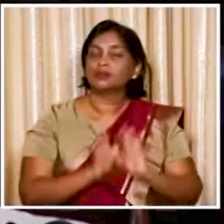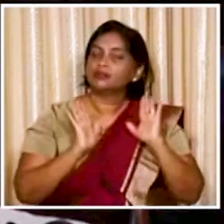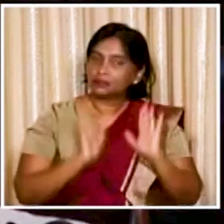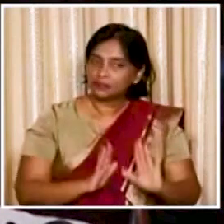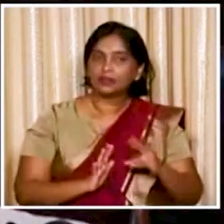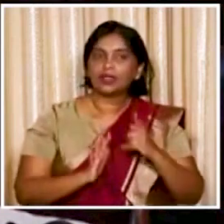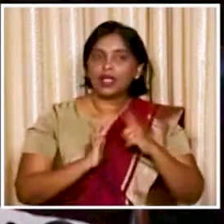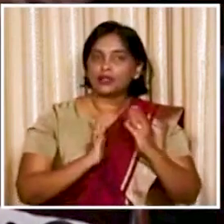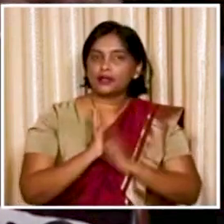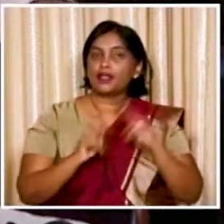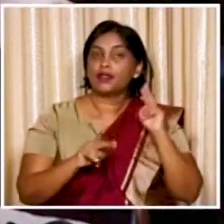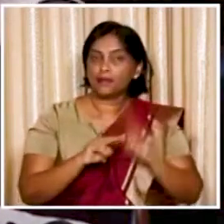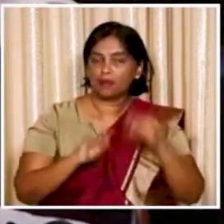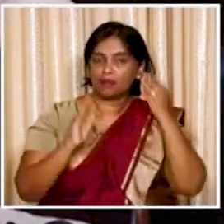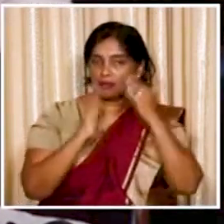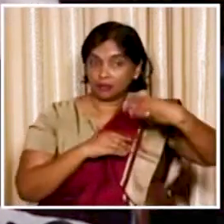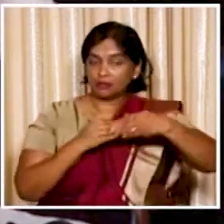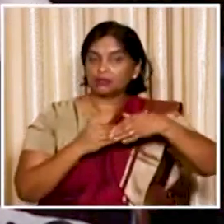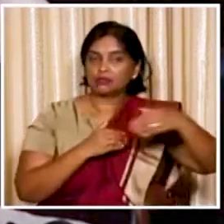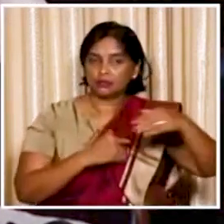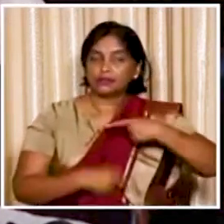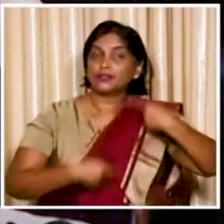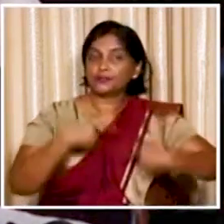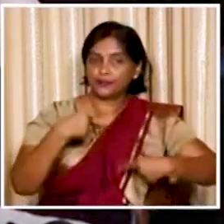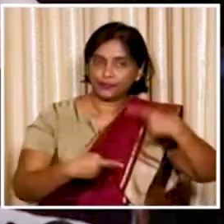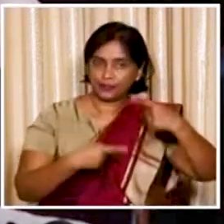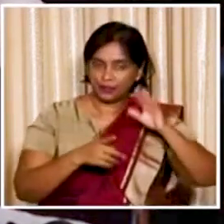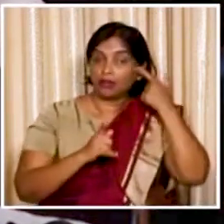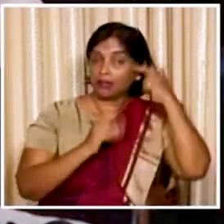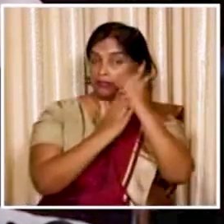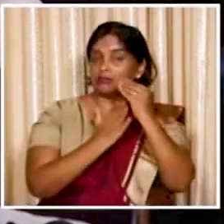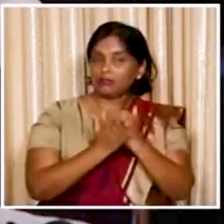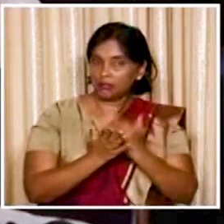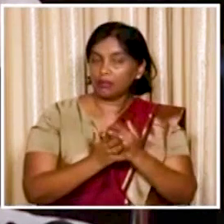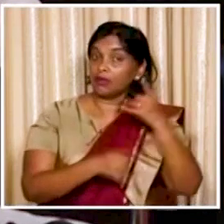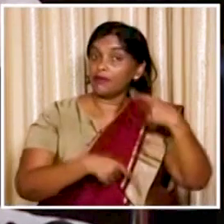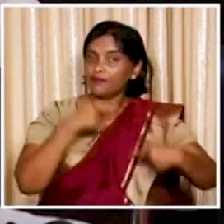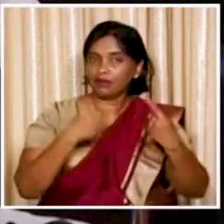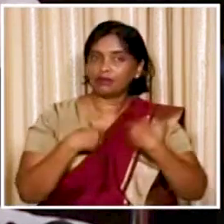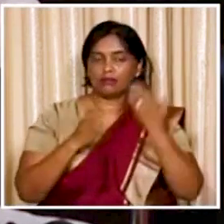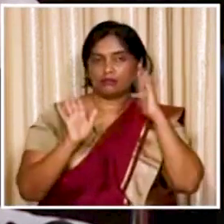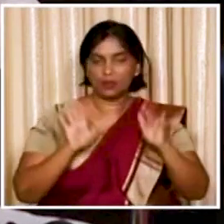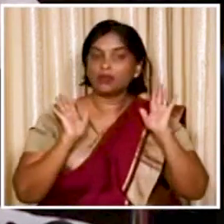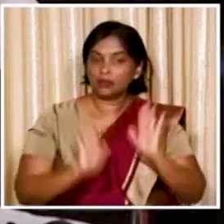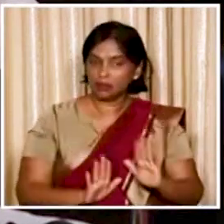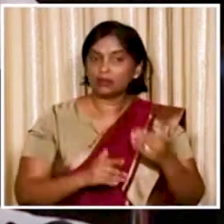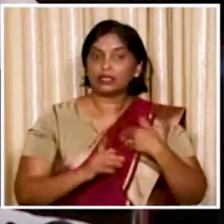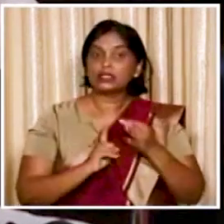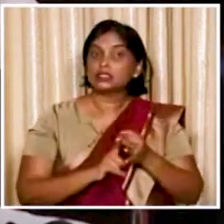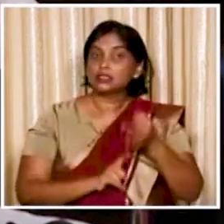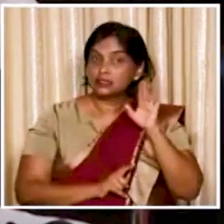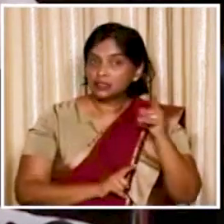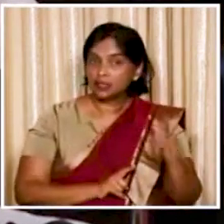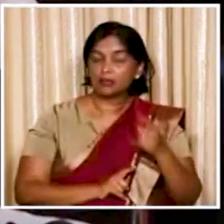වුවත් ජාත්‍යන්තර මූල්‍ය අරමුදල පිළිබඳ ඉදිරි දින තුන තුළ විවාදයක් තිබෙන නිසා අපේ කරුණු අපි ඒ විවාදයේදී ඉදිරිපත් කරන්නම්. කෙසේ වුවත්